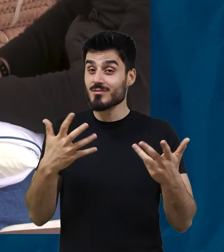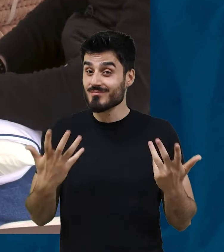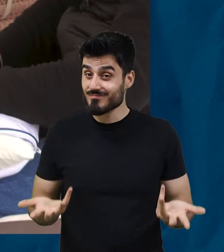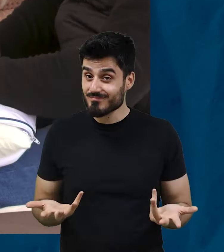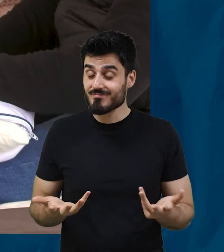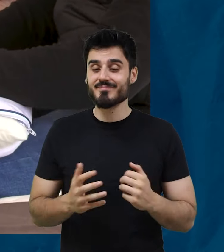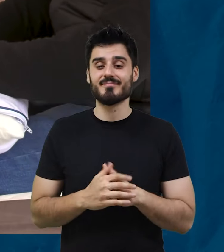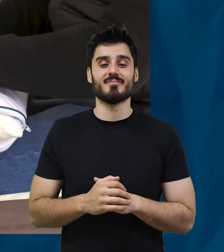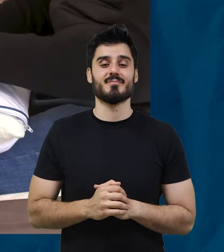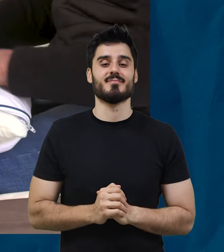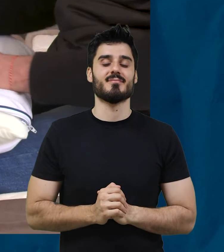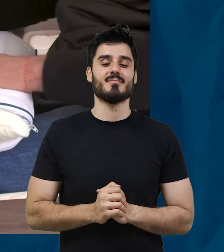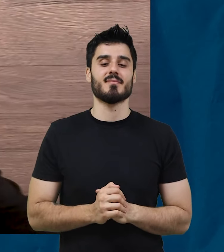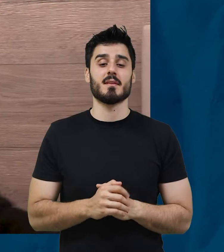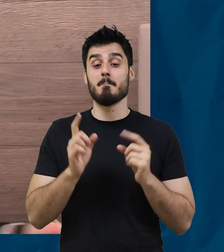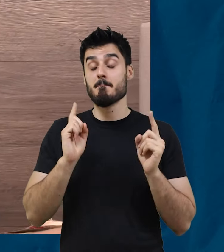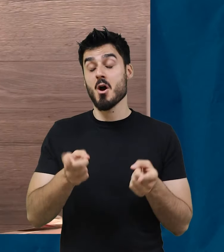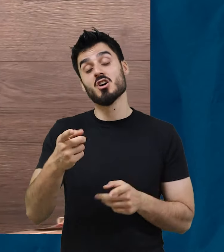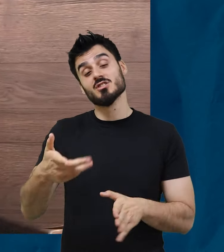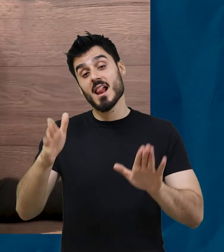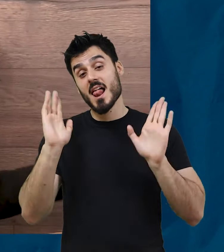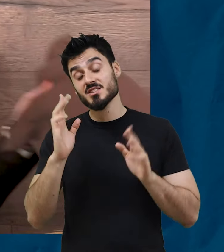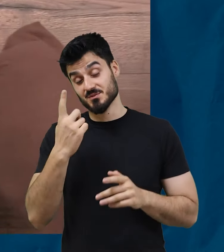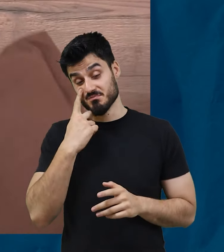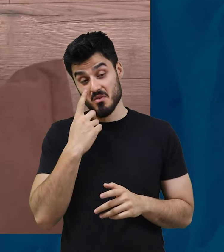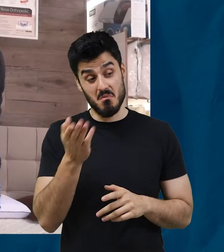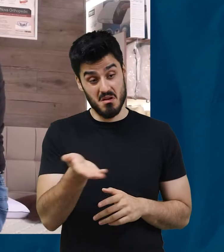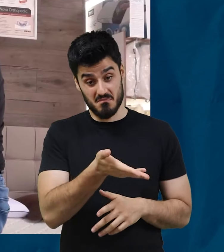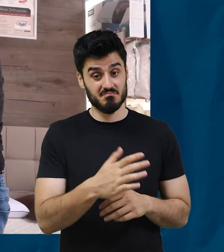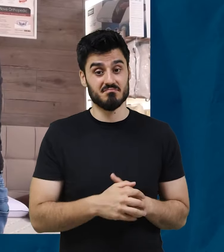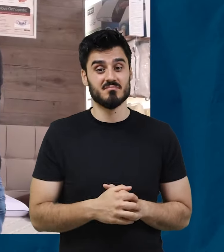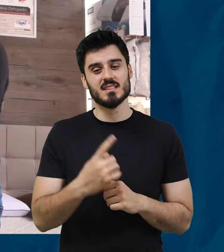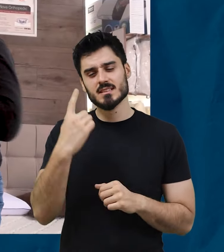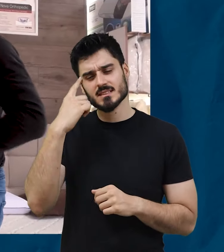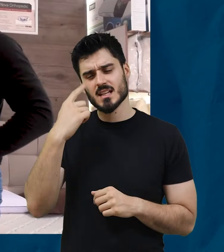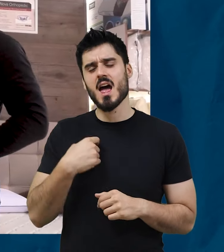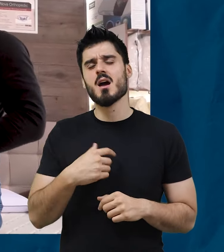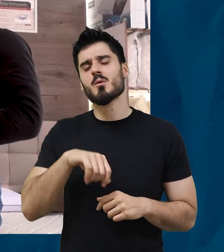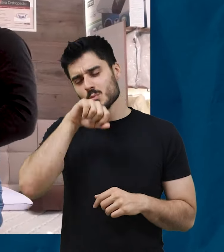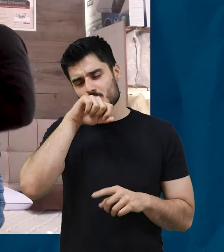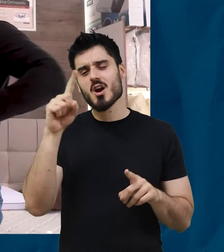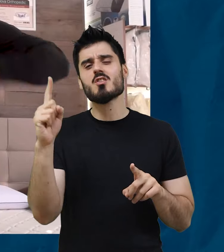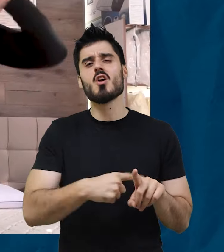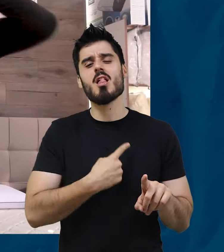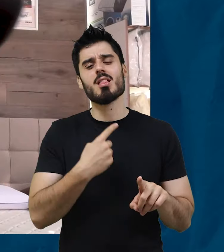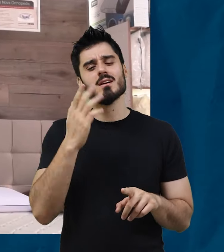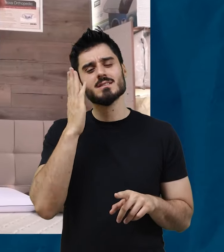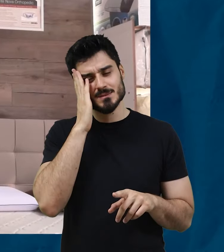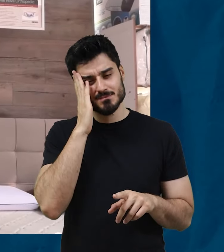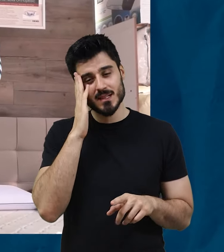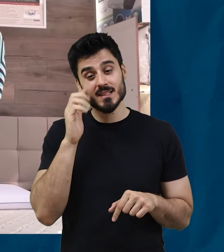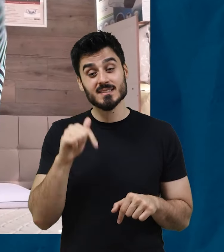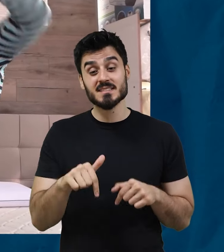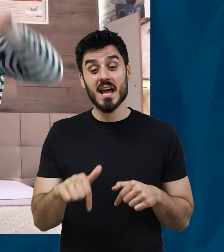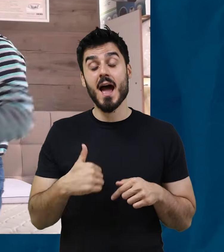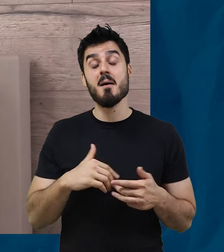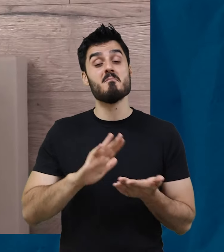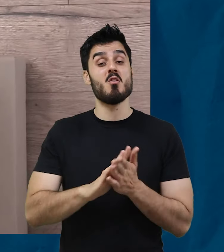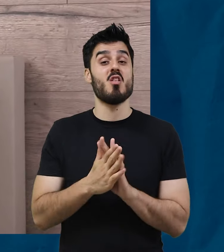усещане в горещите летни дни. Може да легнеш и да я тестваш. Знаете, че спът гол. Но в този път съм се